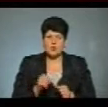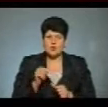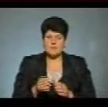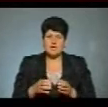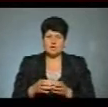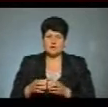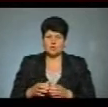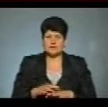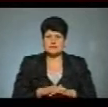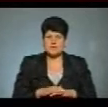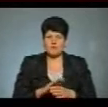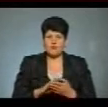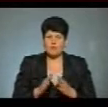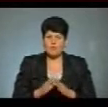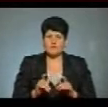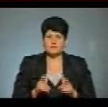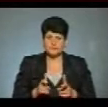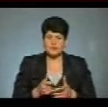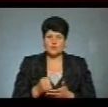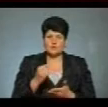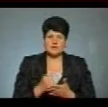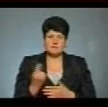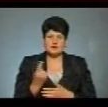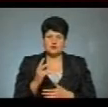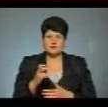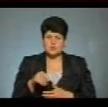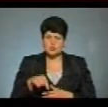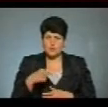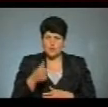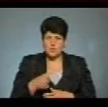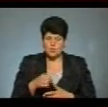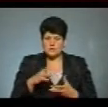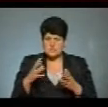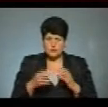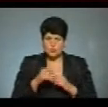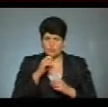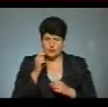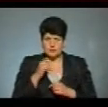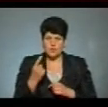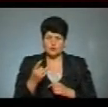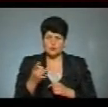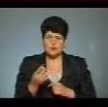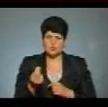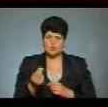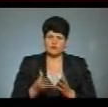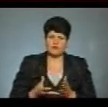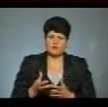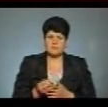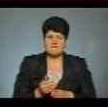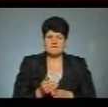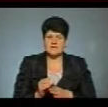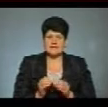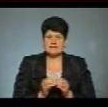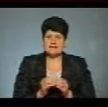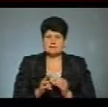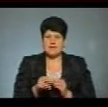категоріям населення в умовах карантину Кабмін ухвалив 1 квітня цього року. Загалом в Україні на одноразові грошові виплати виділили